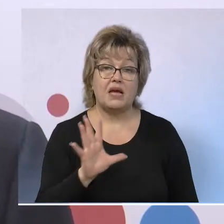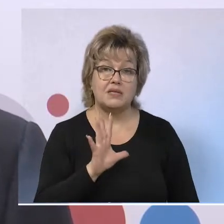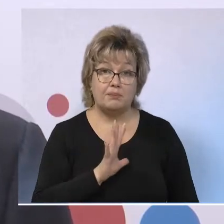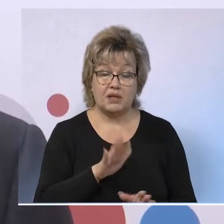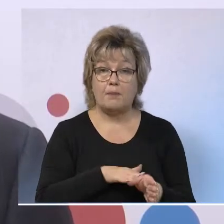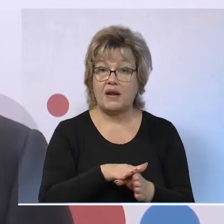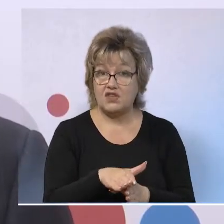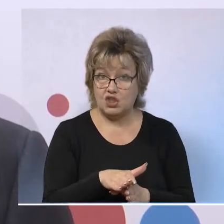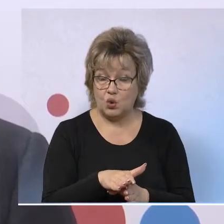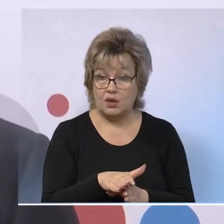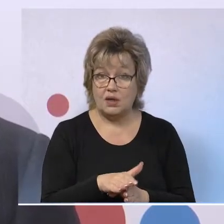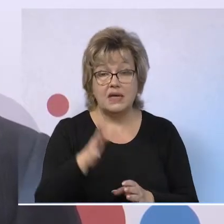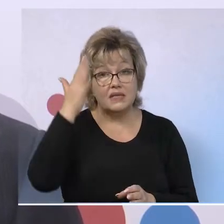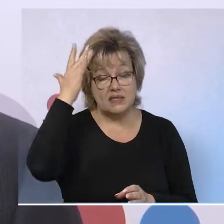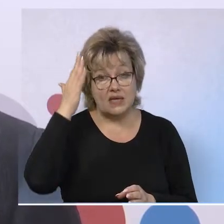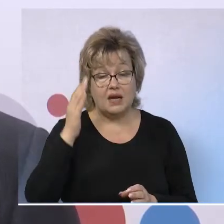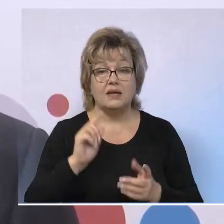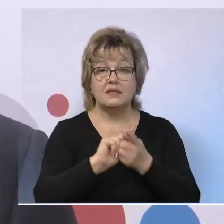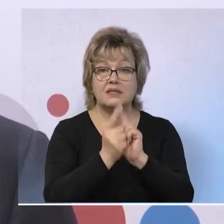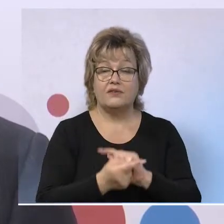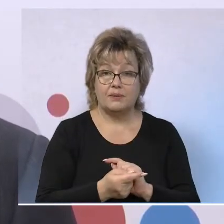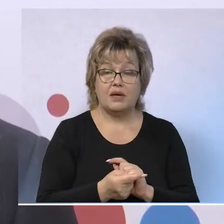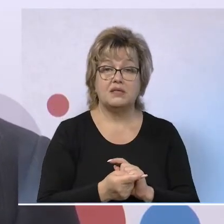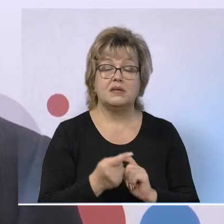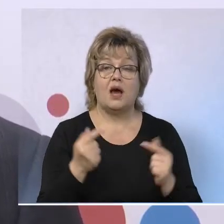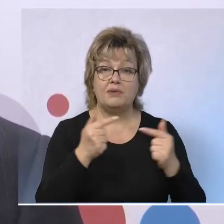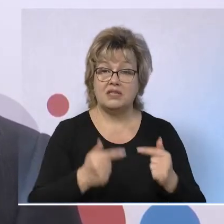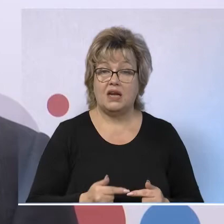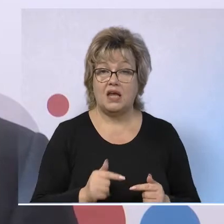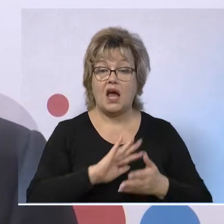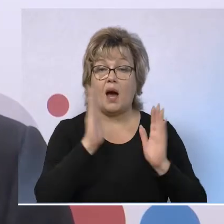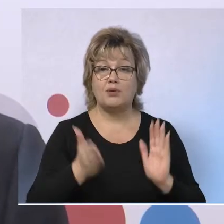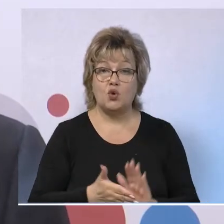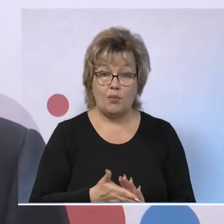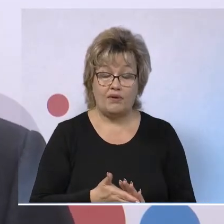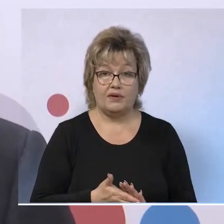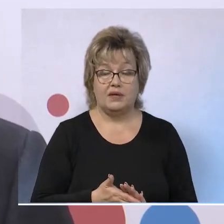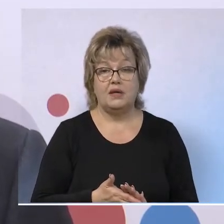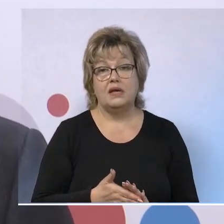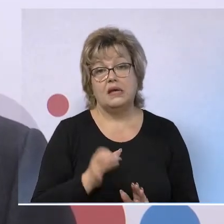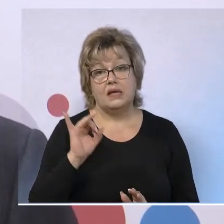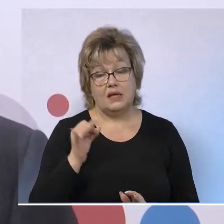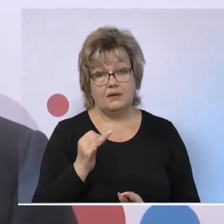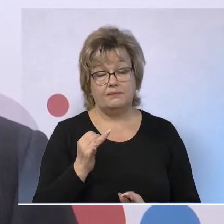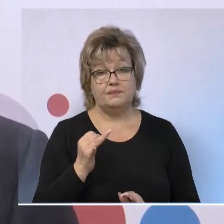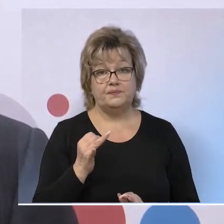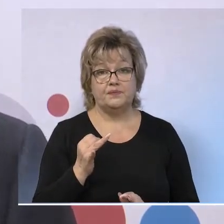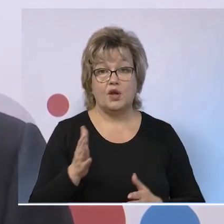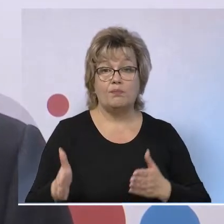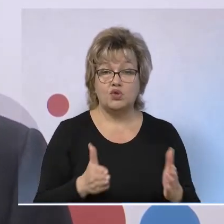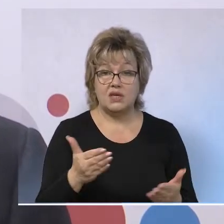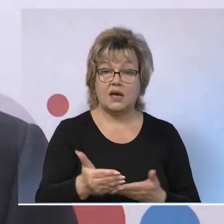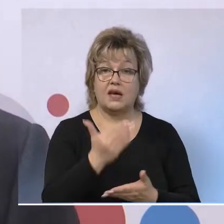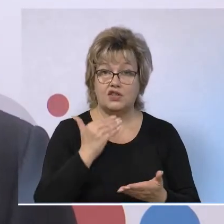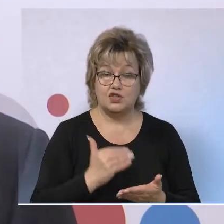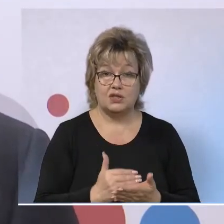мероприятий было проведено с целью цифровой трансформации, с целью определения необходимых объемов и